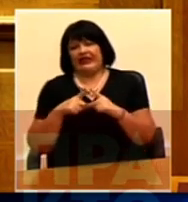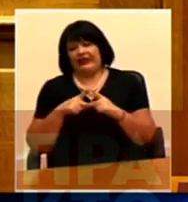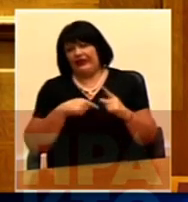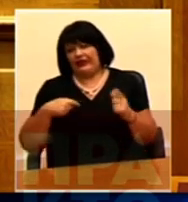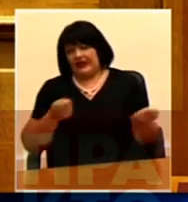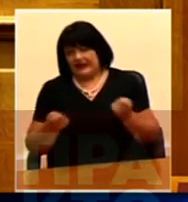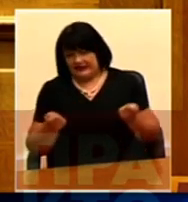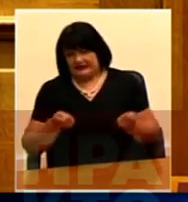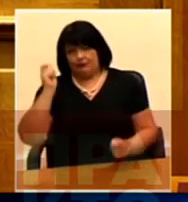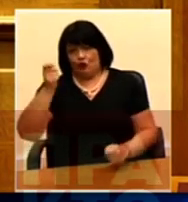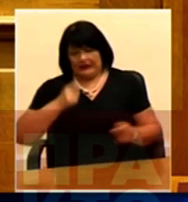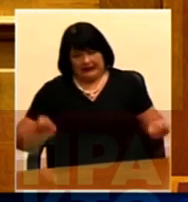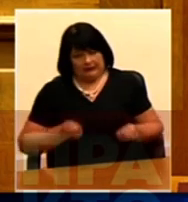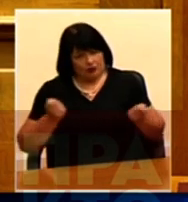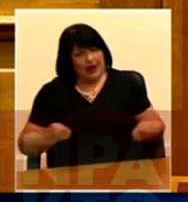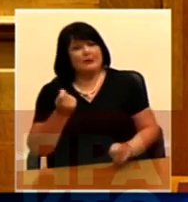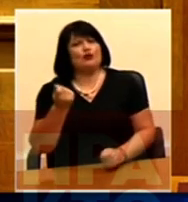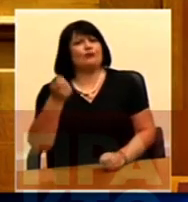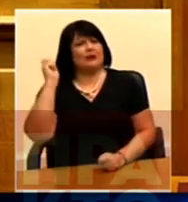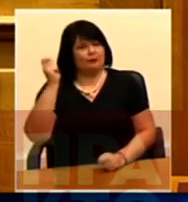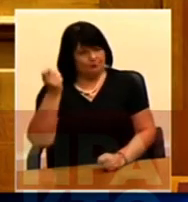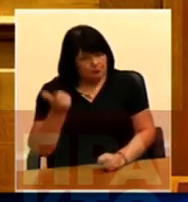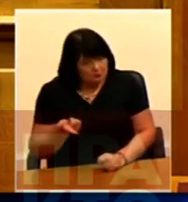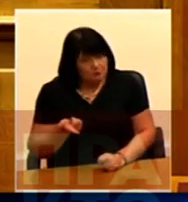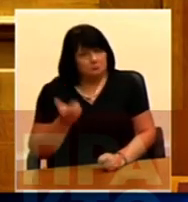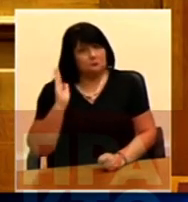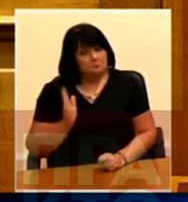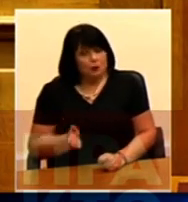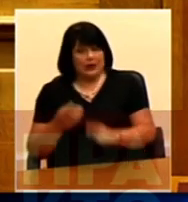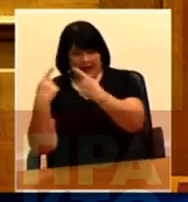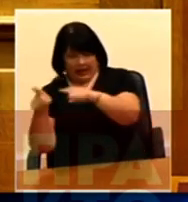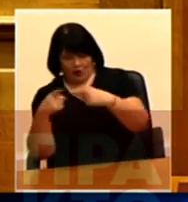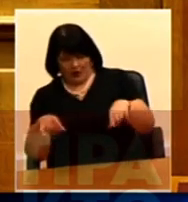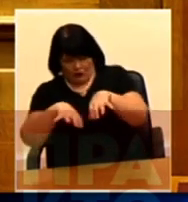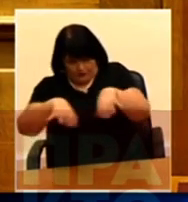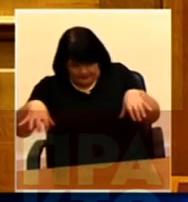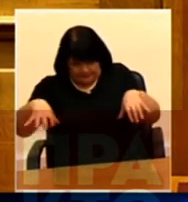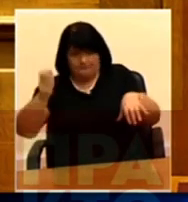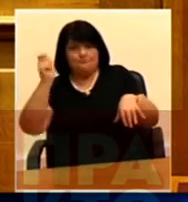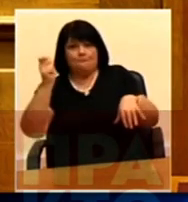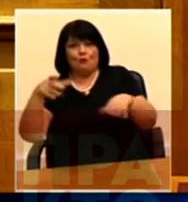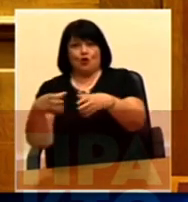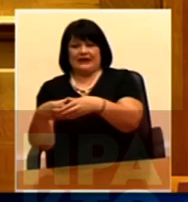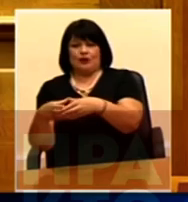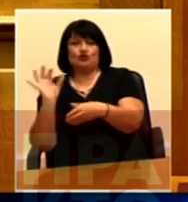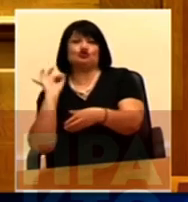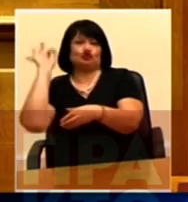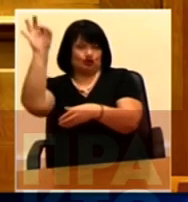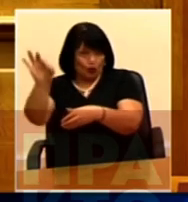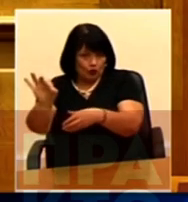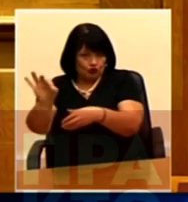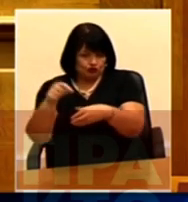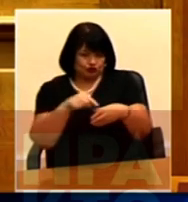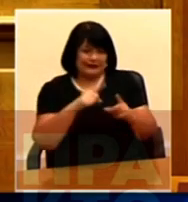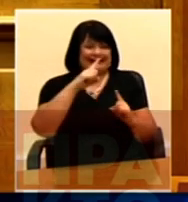άσκηση πολιτικής, στην άσκηση οικονομικής πολιτικής, μπορεί να γίνει ο διαχωρισμός μεταξύ του πολιτικού σκοπού και